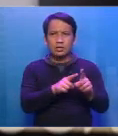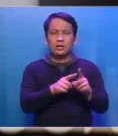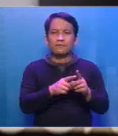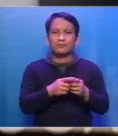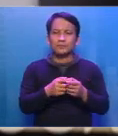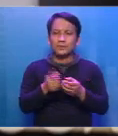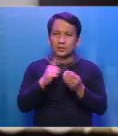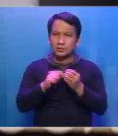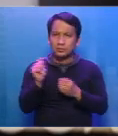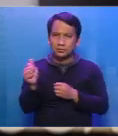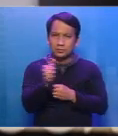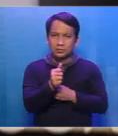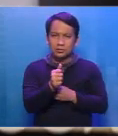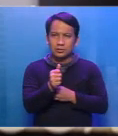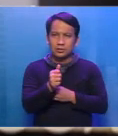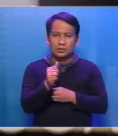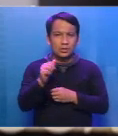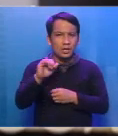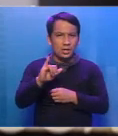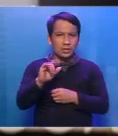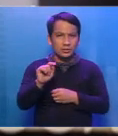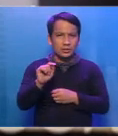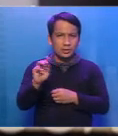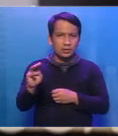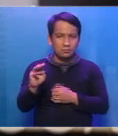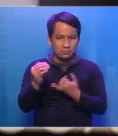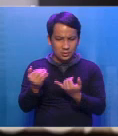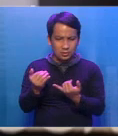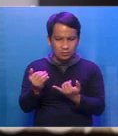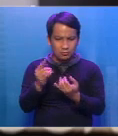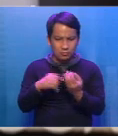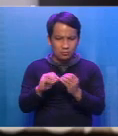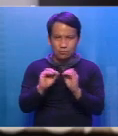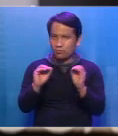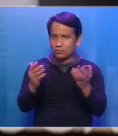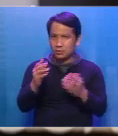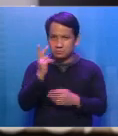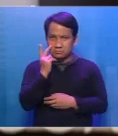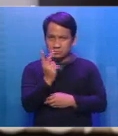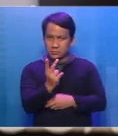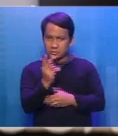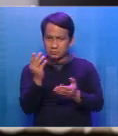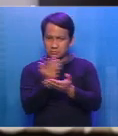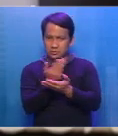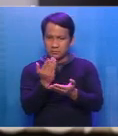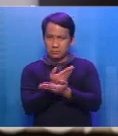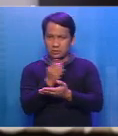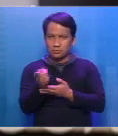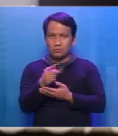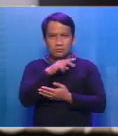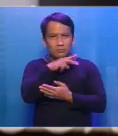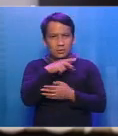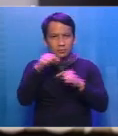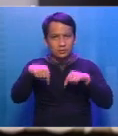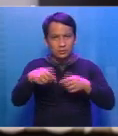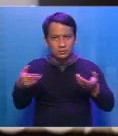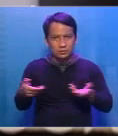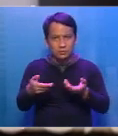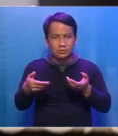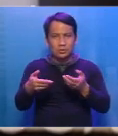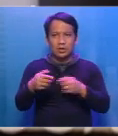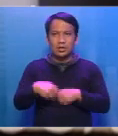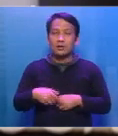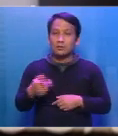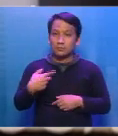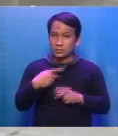And accordingly, according to our ITM, sa ngayon, wala pa silang nakikitang bagong strain na meron tayo dito sa ating bansa